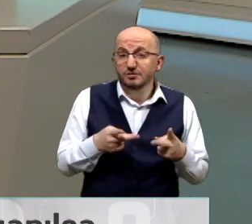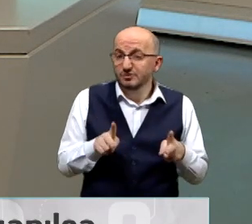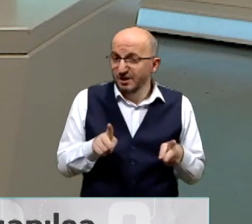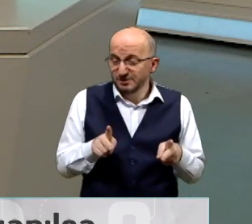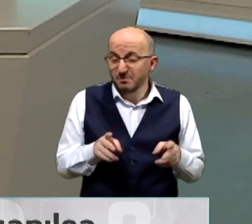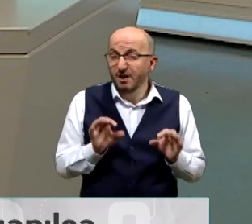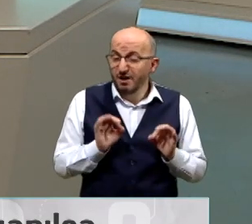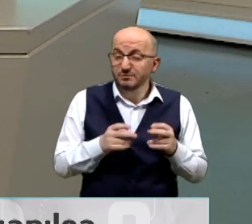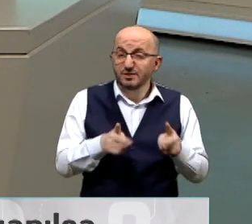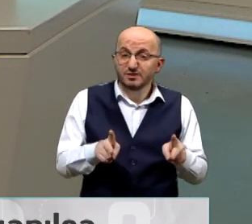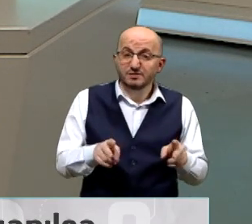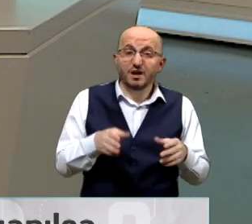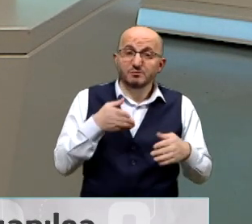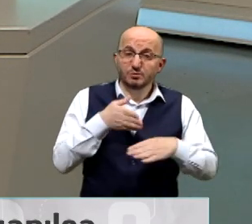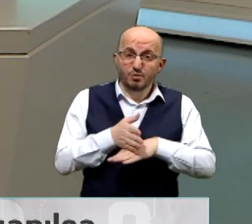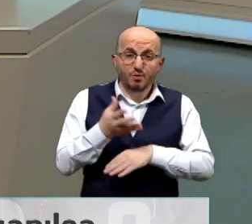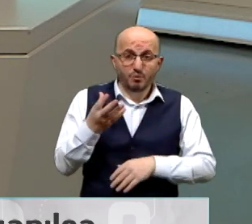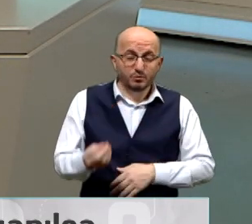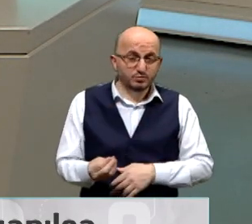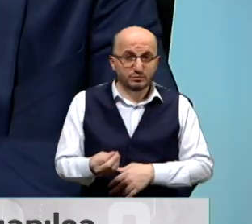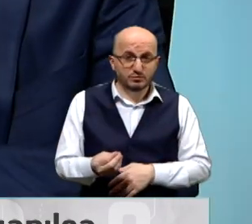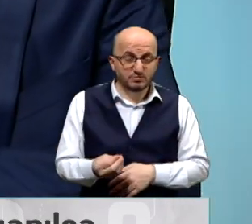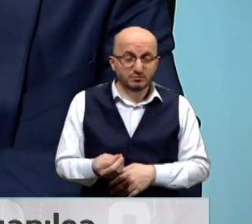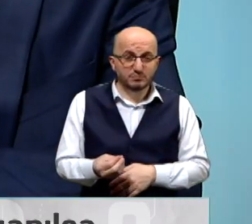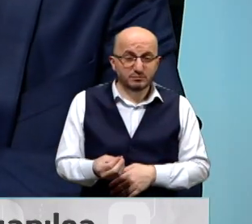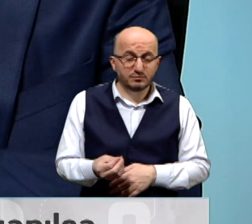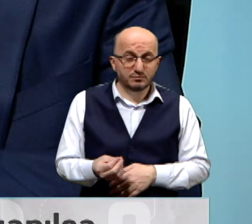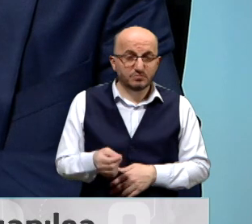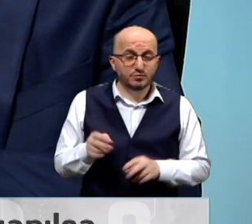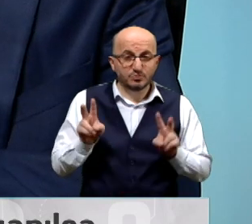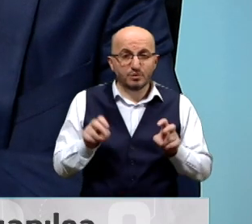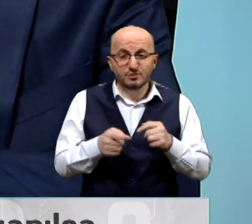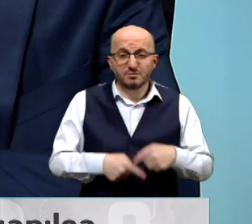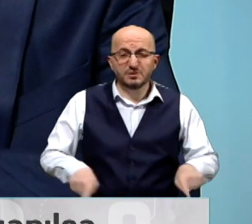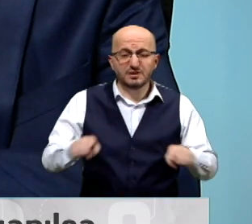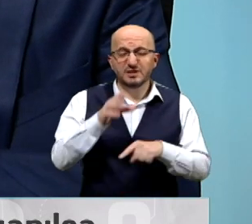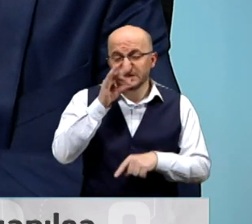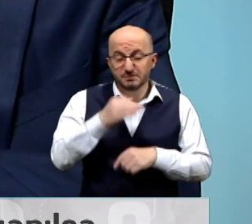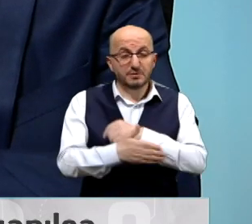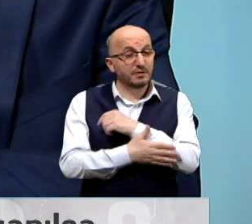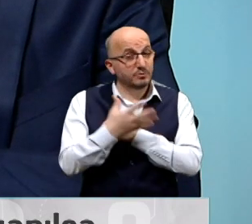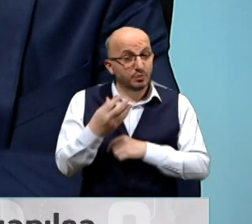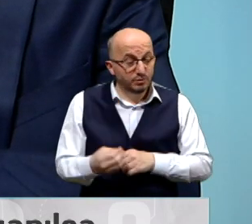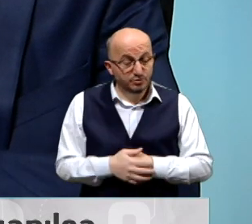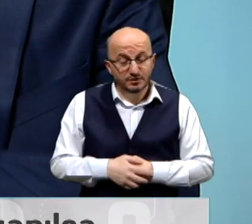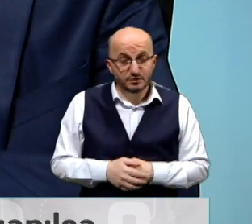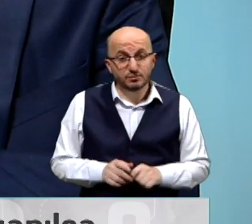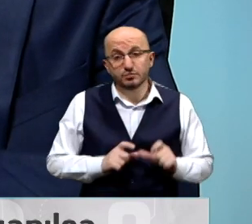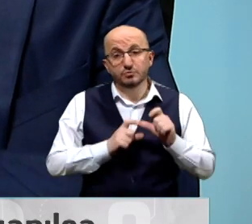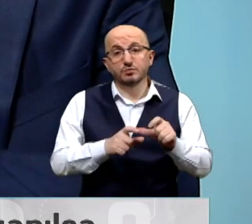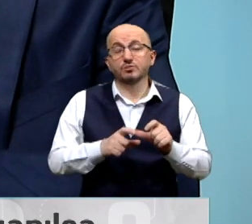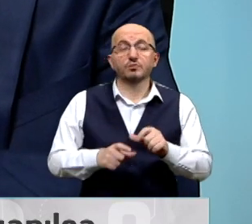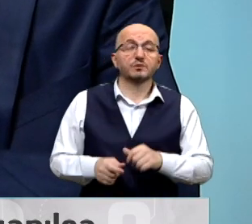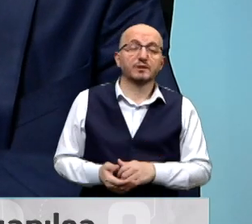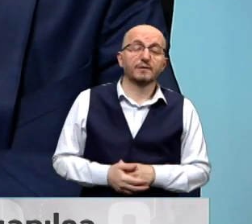Hem caizdir hem de isabetli olur Peki bu konuda bize kim yardımcı olacak falan suali de